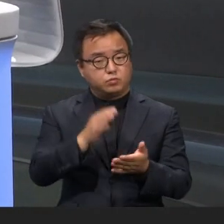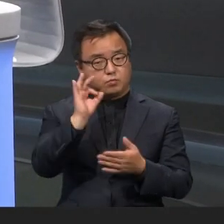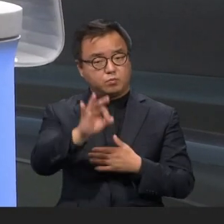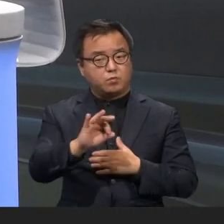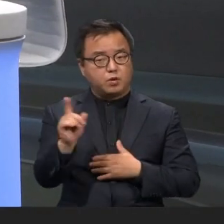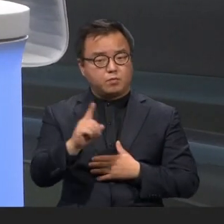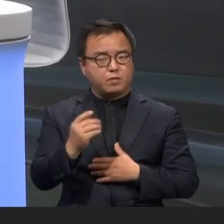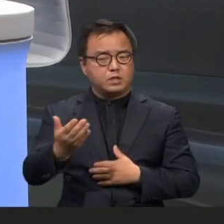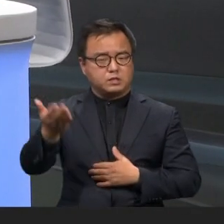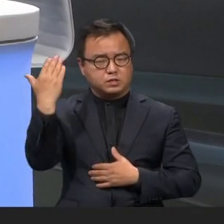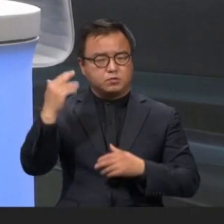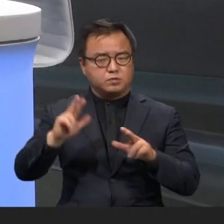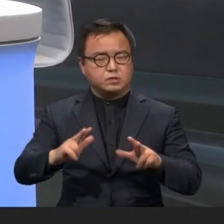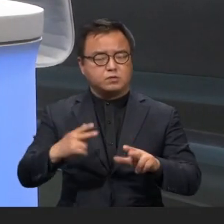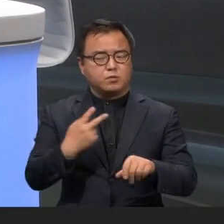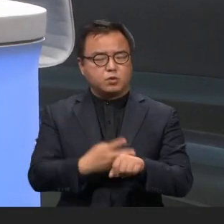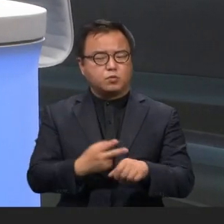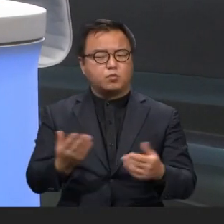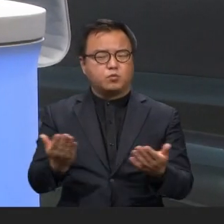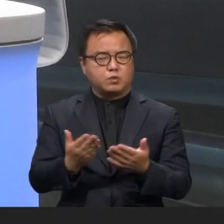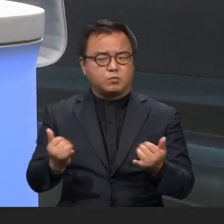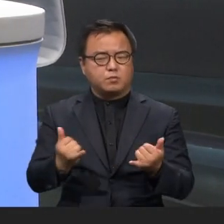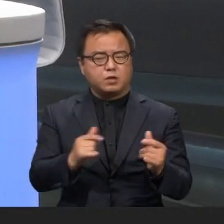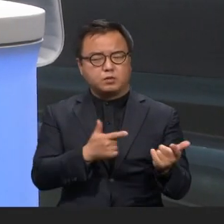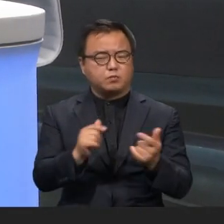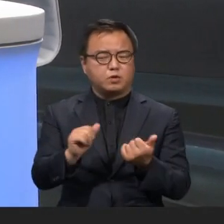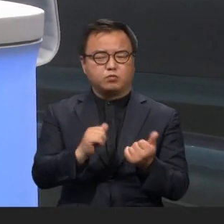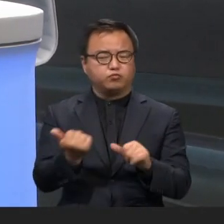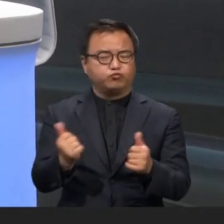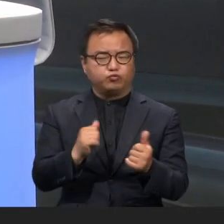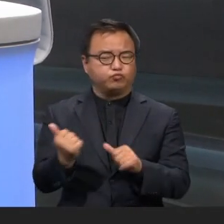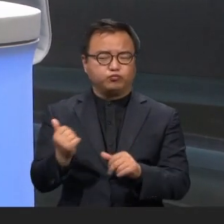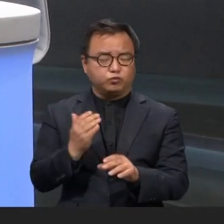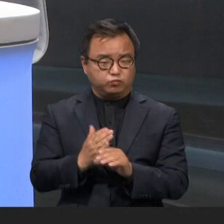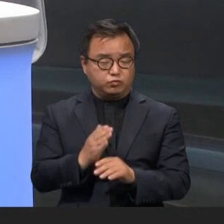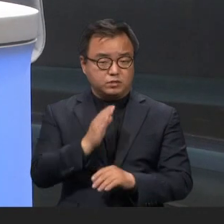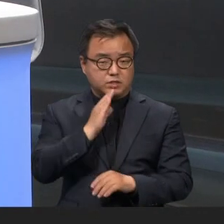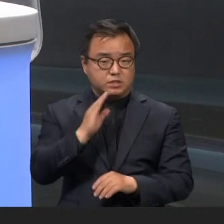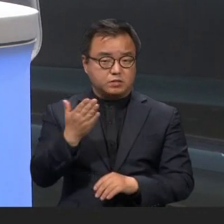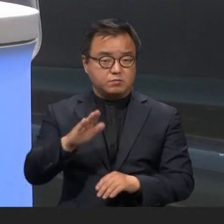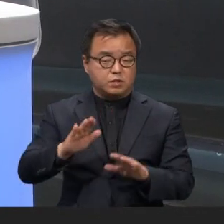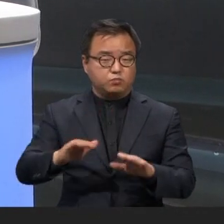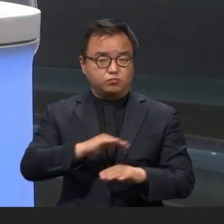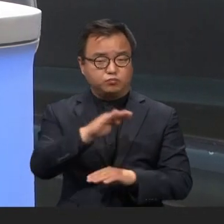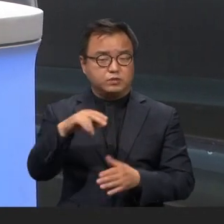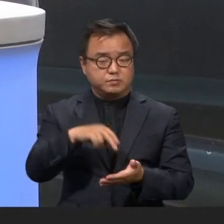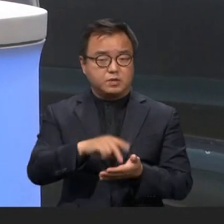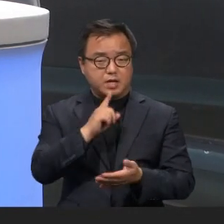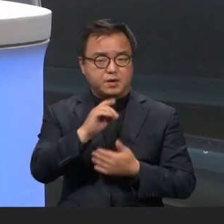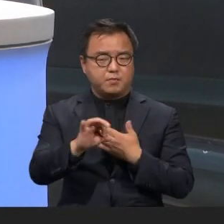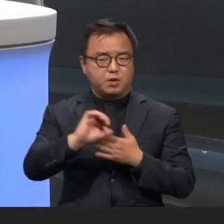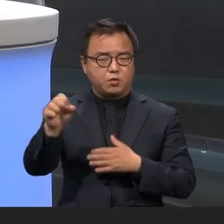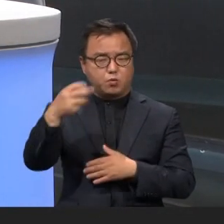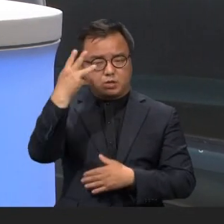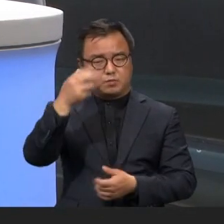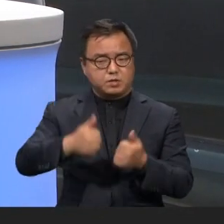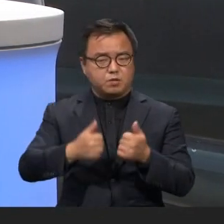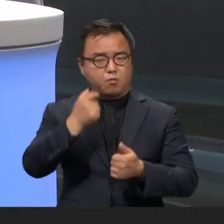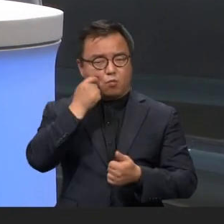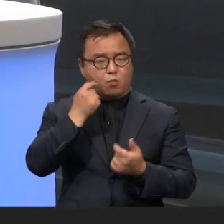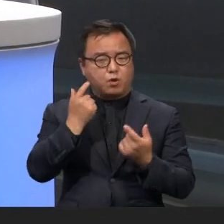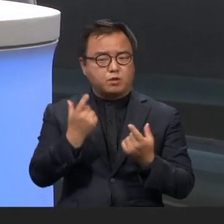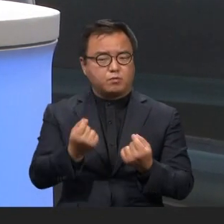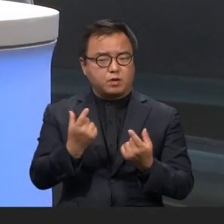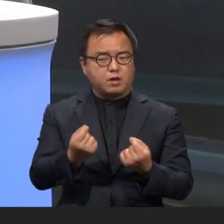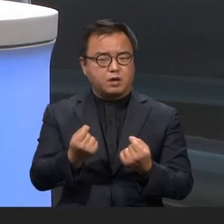전현직 교환 들도 많이 목숨을 잃었던 데 우리로 치매는 사실 보선 들이 신고 아이보 칭찬 얘기 이거든요 지금까지 정부가